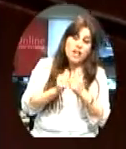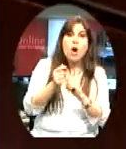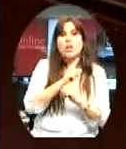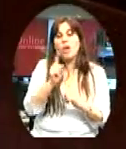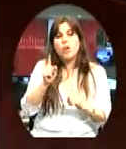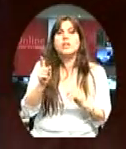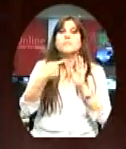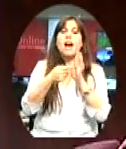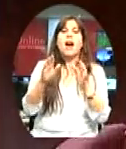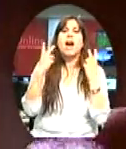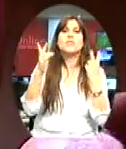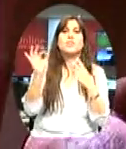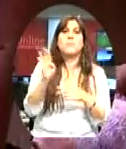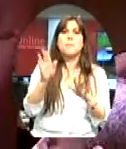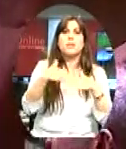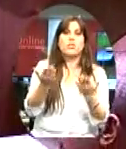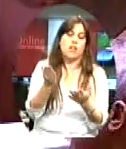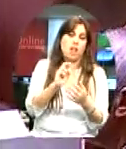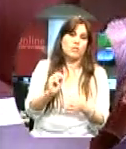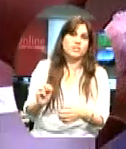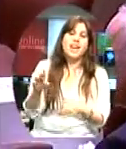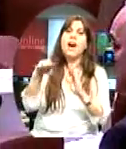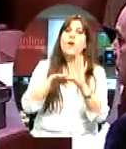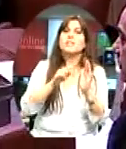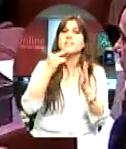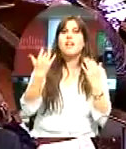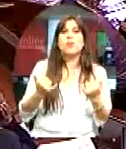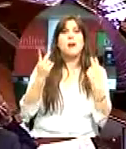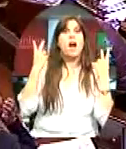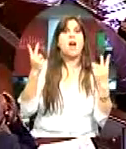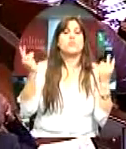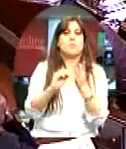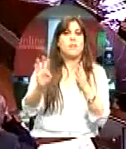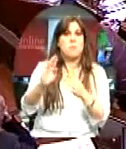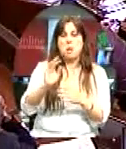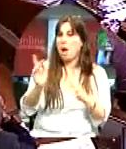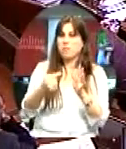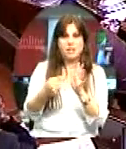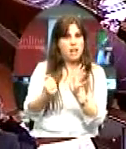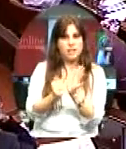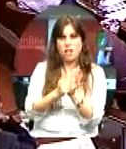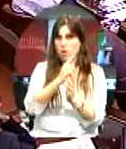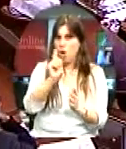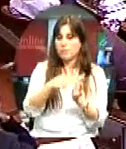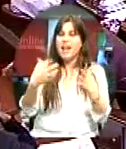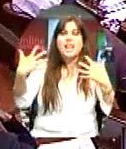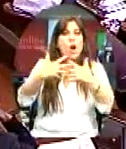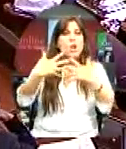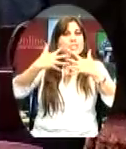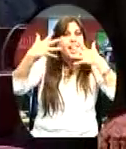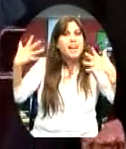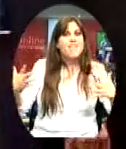מצביעה לחשיבות שנתניהו נותן לעניין. חוק ישראל היום חשוב לנתניהו, אבל לא רק בגלל העיתון, אלא בגלל הקואליציה הרחבה שהתגבשה